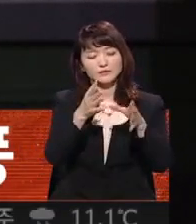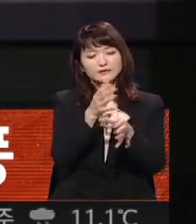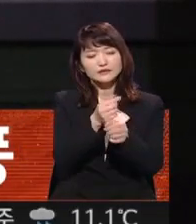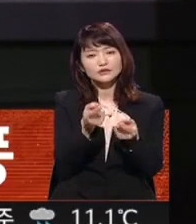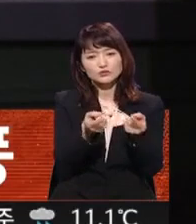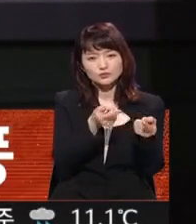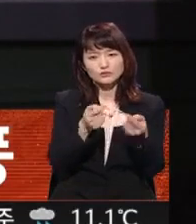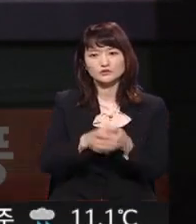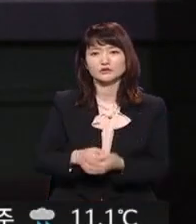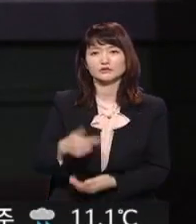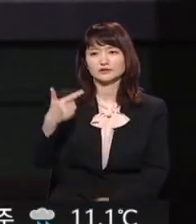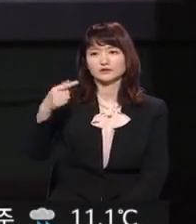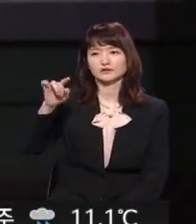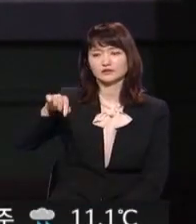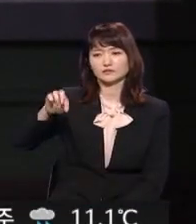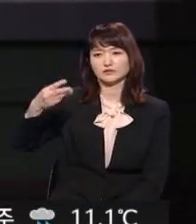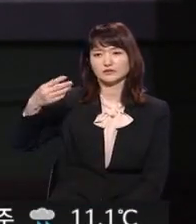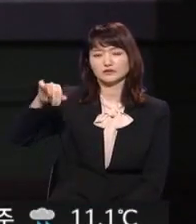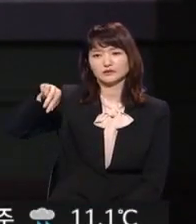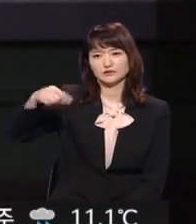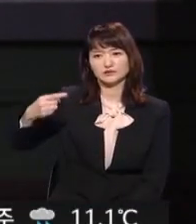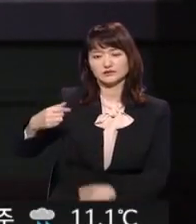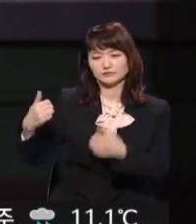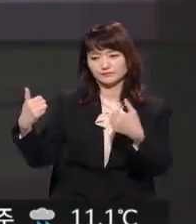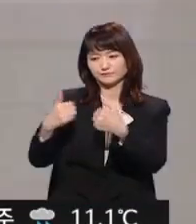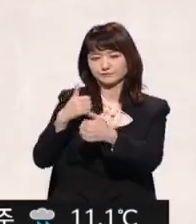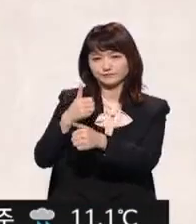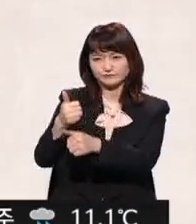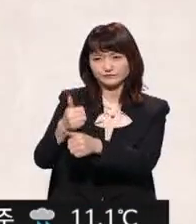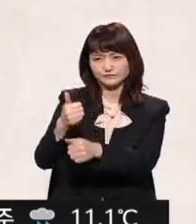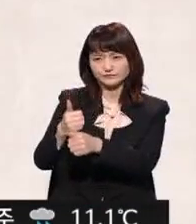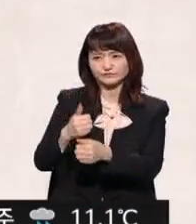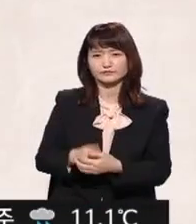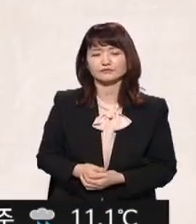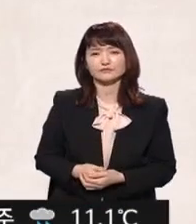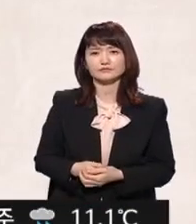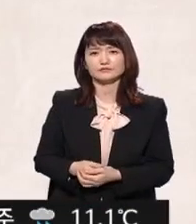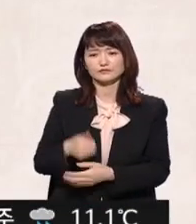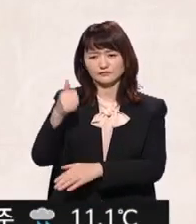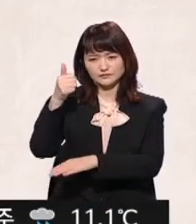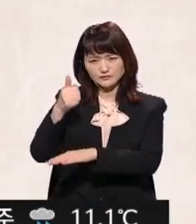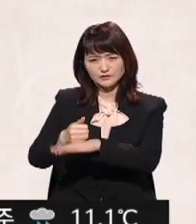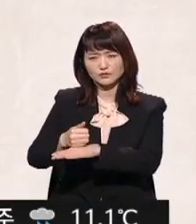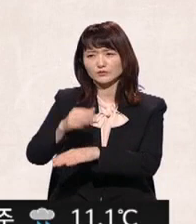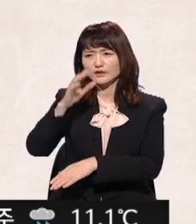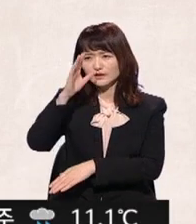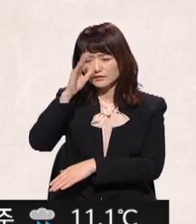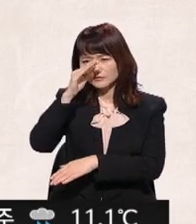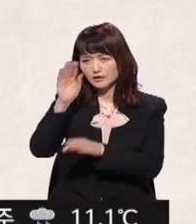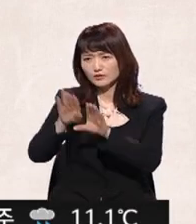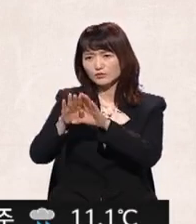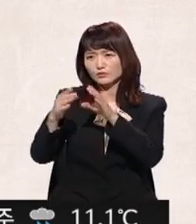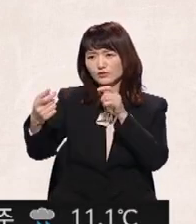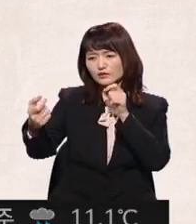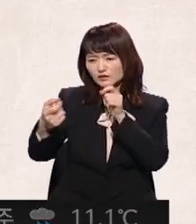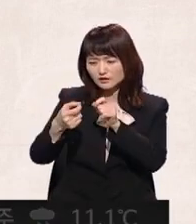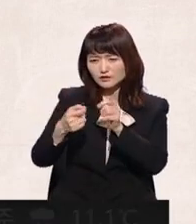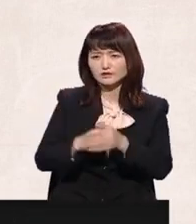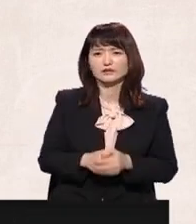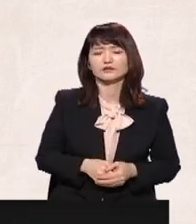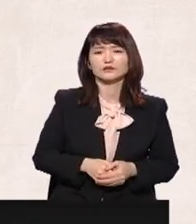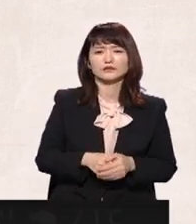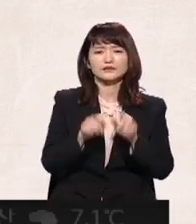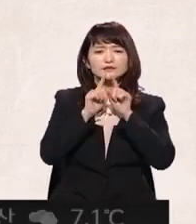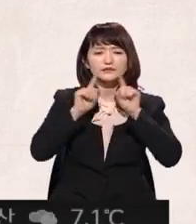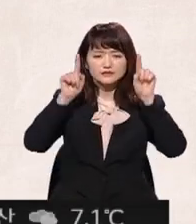또 넷플릭스에서도 승부 영화 승부며 시리즈인 종말의 바보 뭐 이런 것들의 공개를 앞두고 있는 상황이고 또 지옥 2는 촬영을